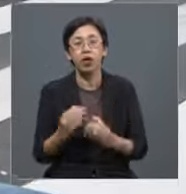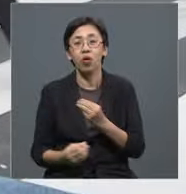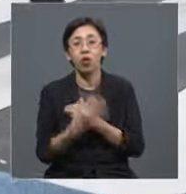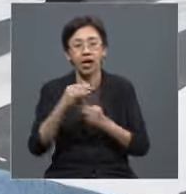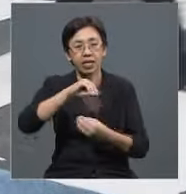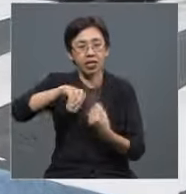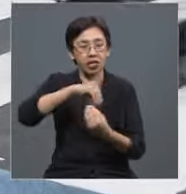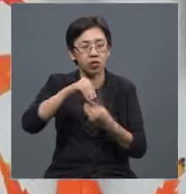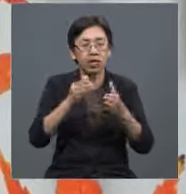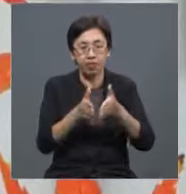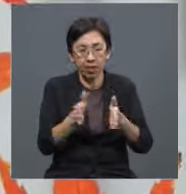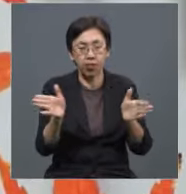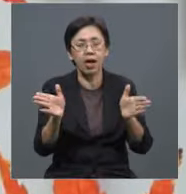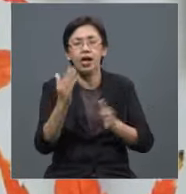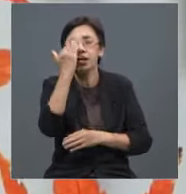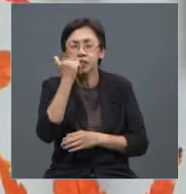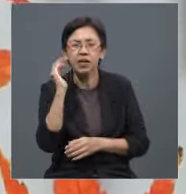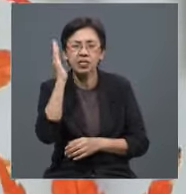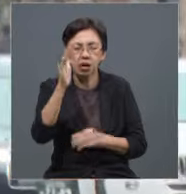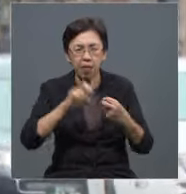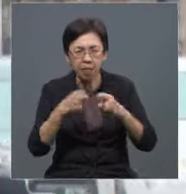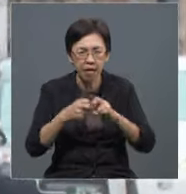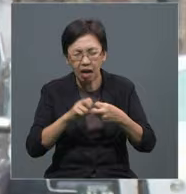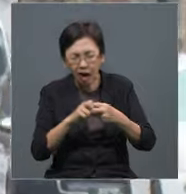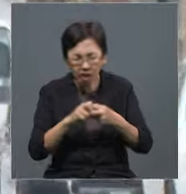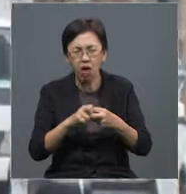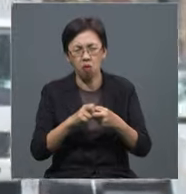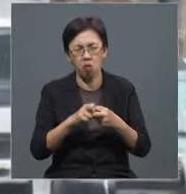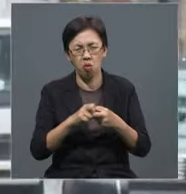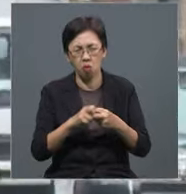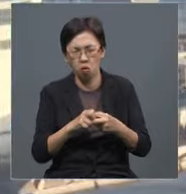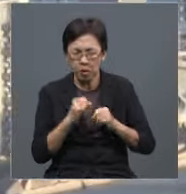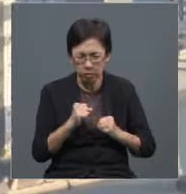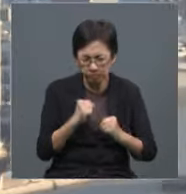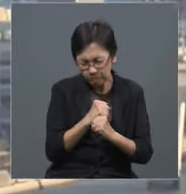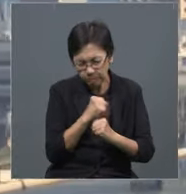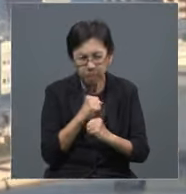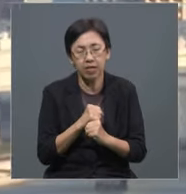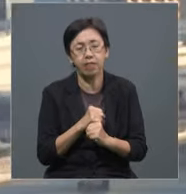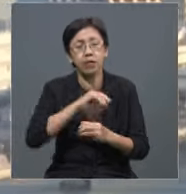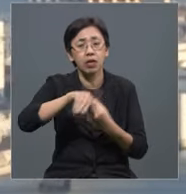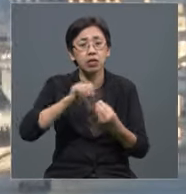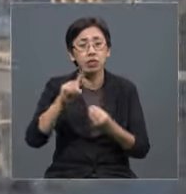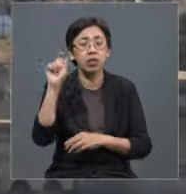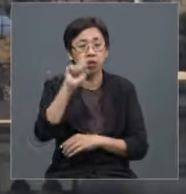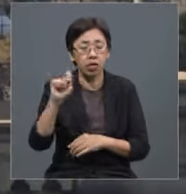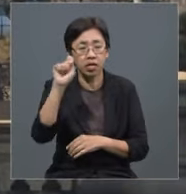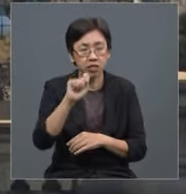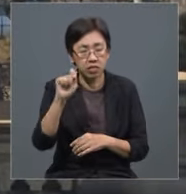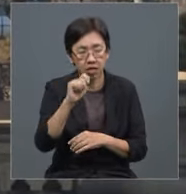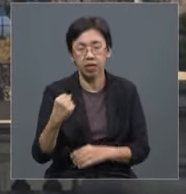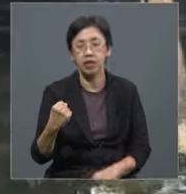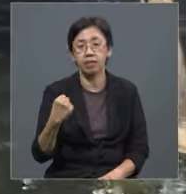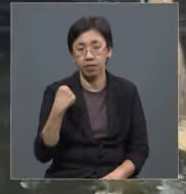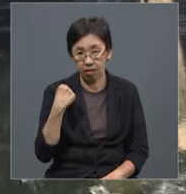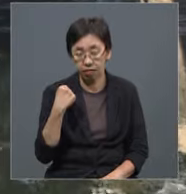างธุรกิจที่เปิดกว้างเพื่อก้าวข้ามสถานการณ์โลกที่ผันผวนและท้าทายซึ่งมองว่าเศรษฐกิจของเอเชียมีความเข้มแ